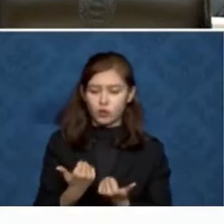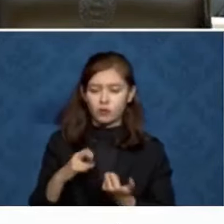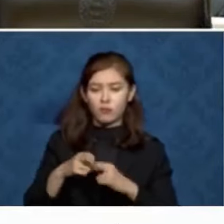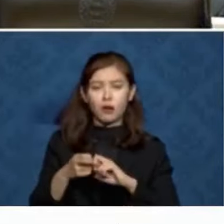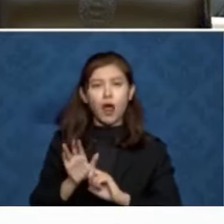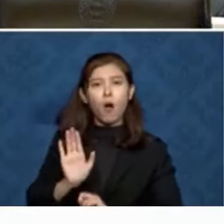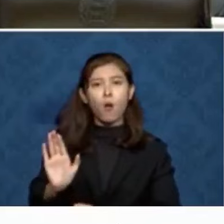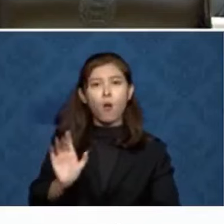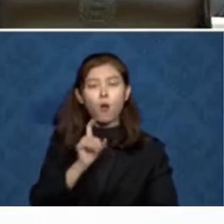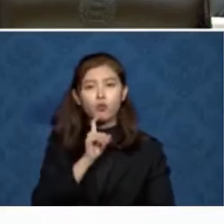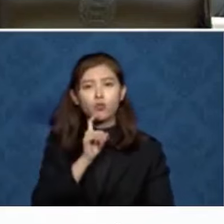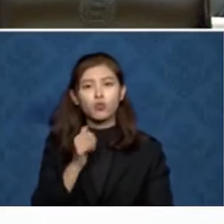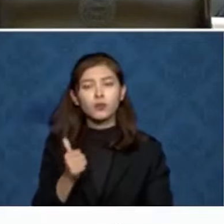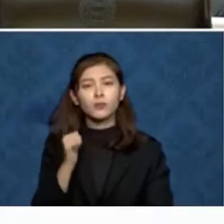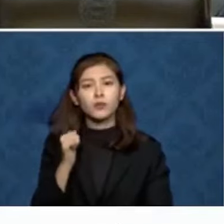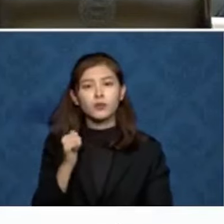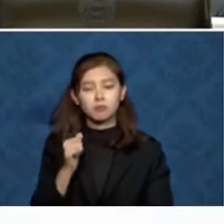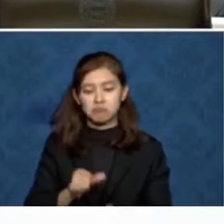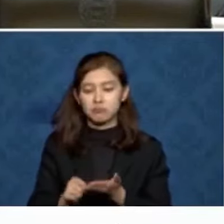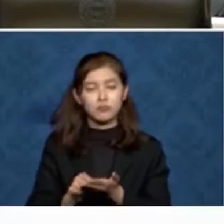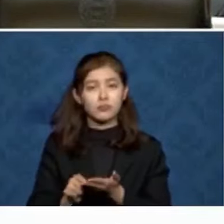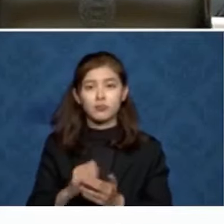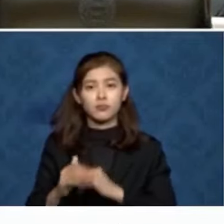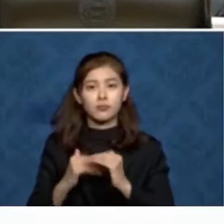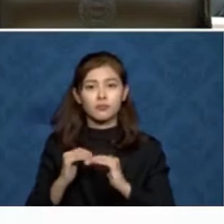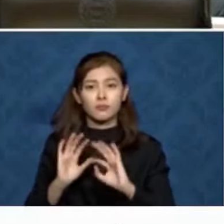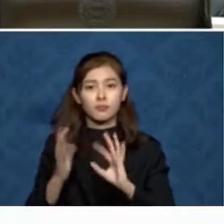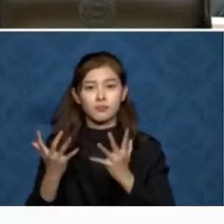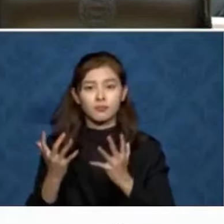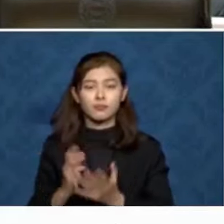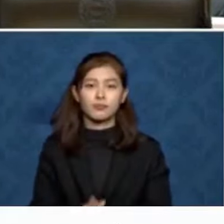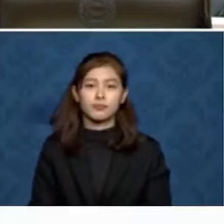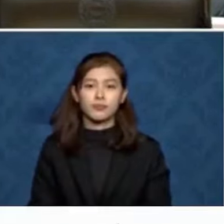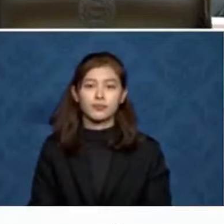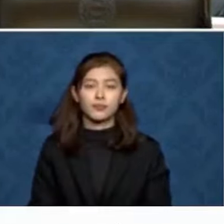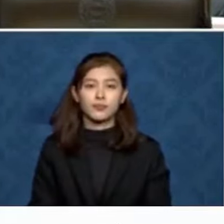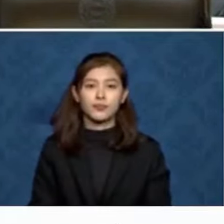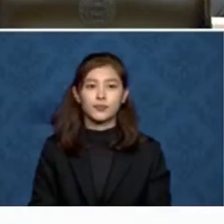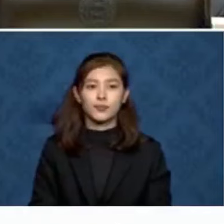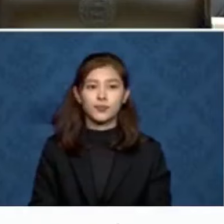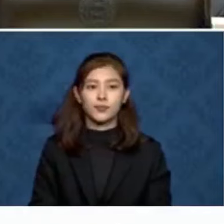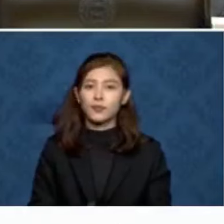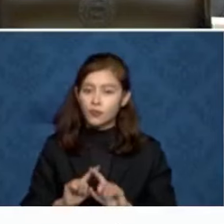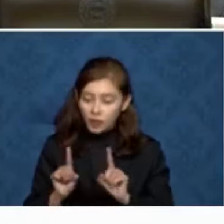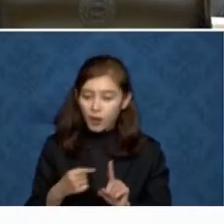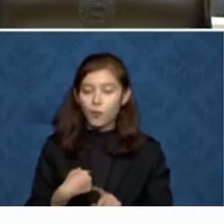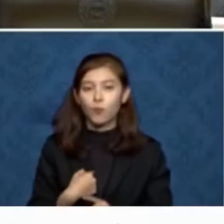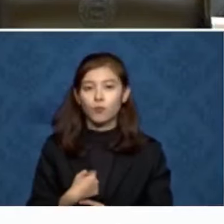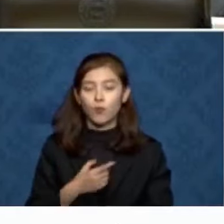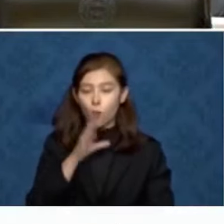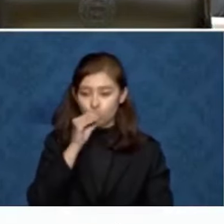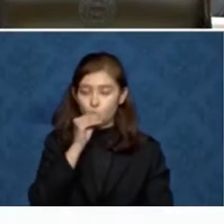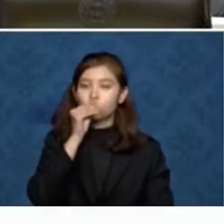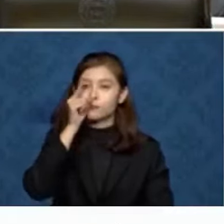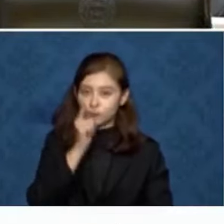ตอกย้ำว่าแก้อะไรคงไม่ได้นอกจากวาระ 2ไปปรับปรุงกันแต่ขอย้ำว่าขอให้